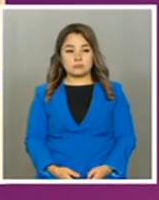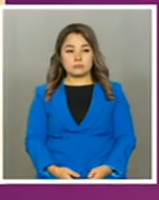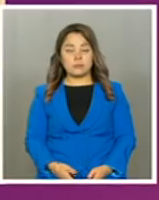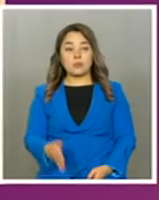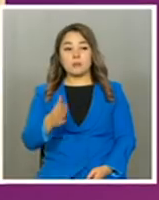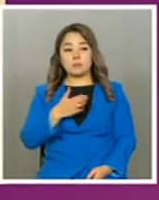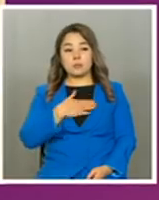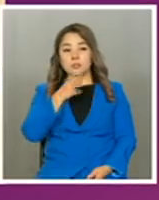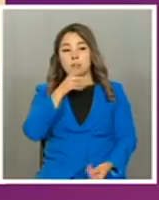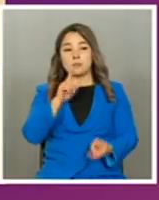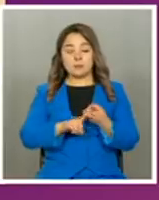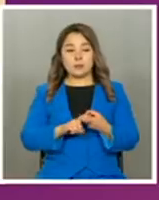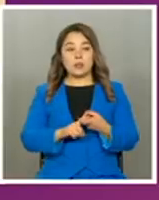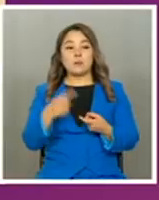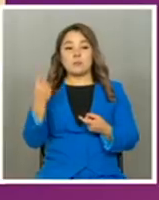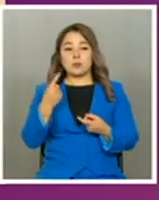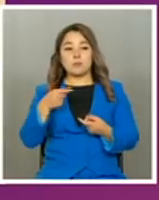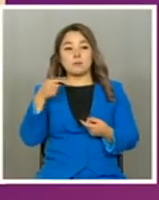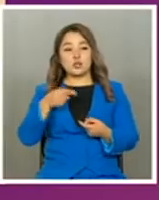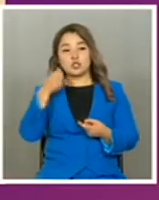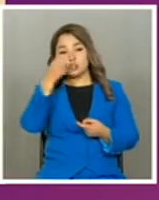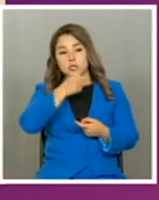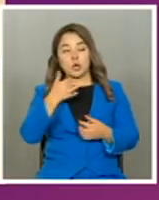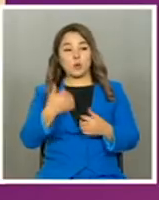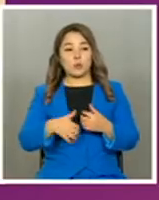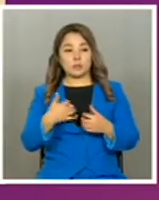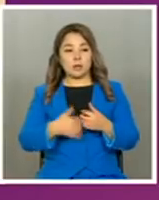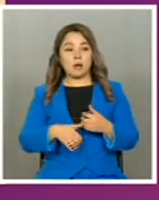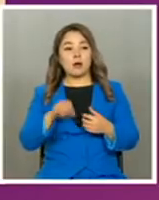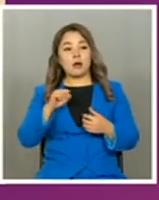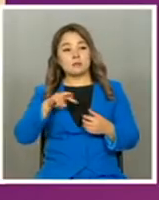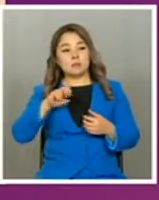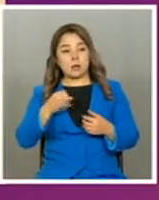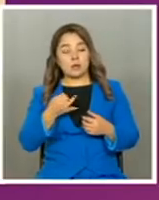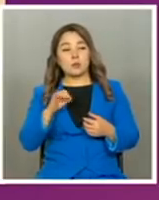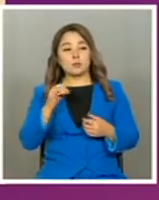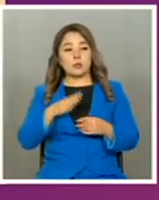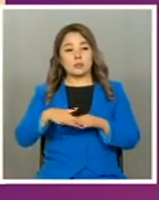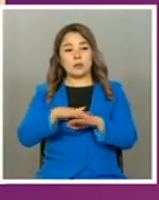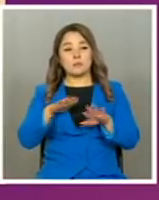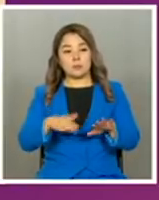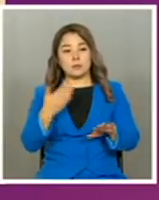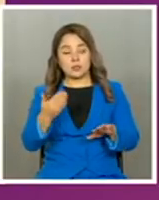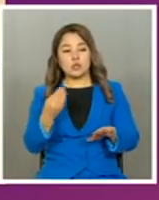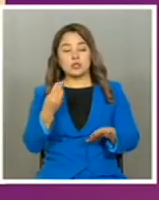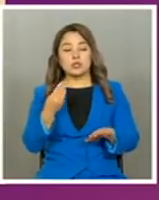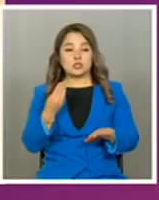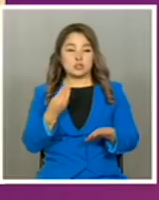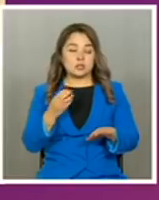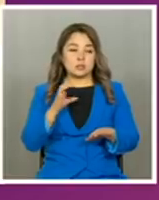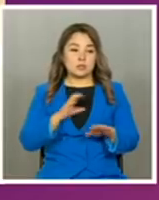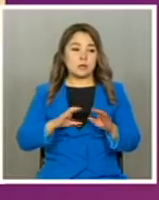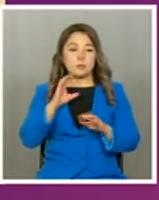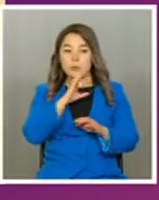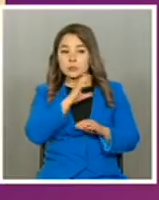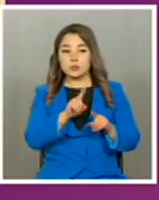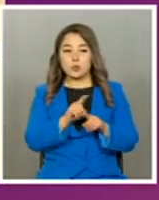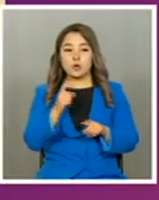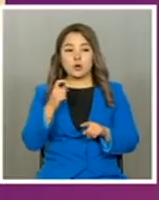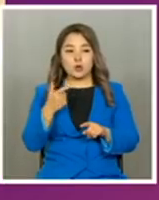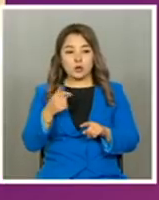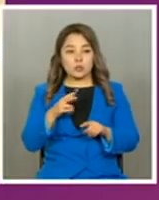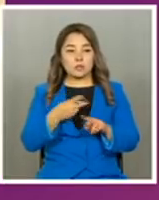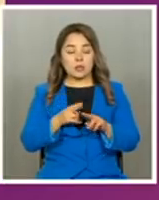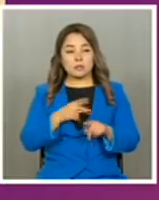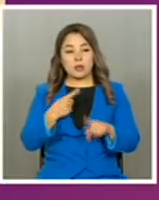Біздің заманымызға дейінгі бірінші мыңжылдықтың ортасында Алтай, оңтүстік Сібір және Шығыс Қазақстан аумағында ғұн тайпалық одағы